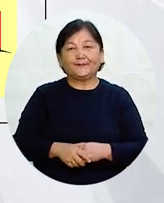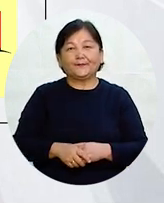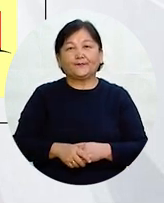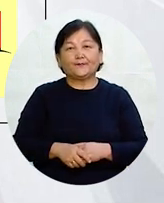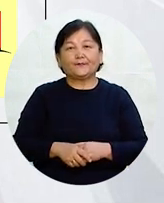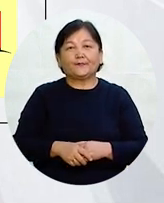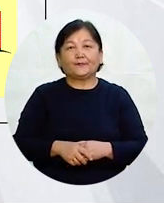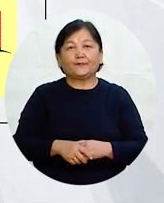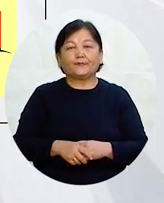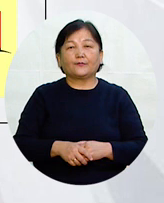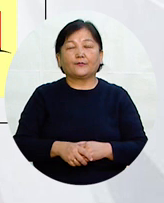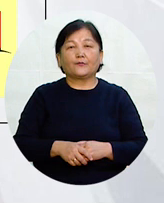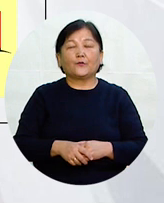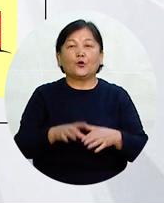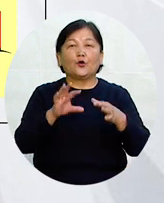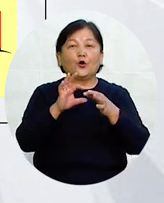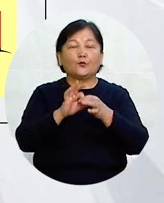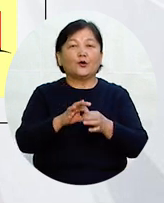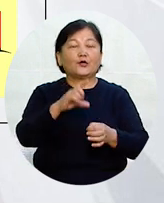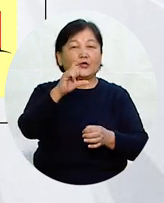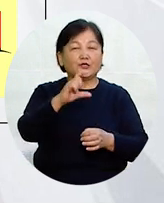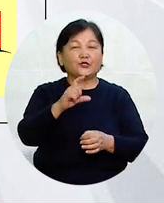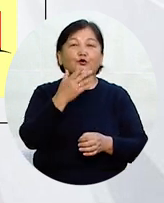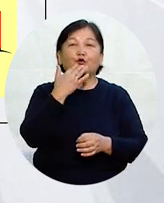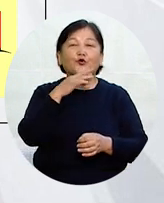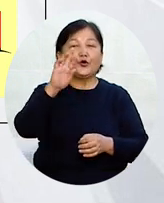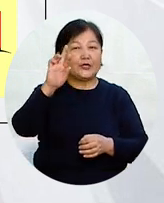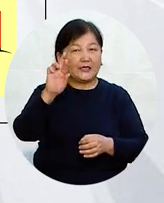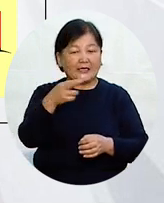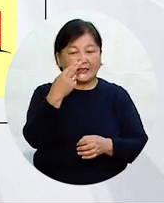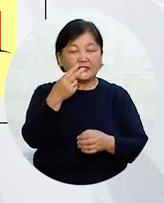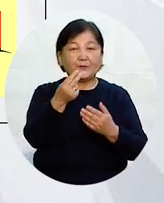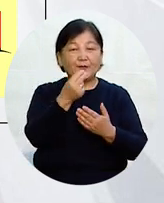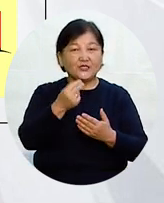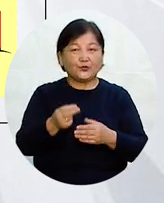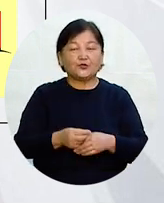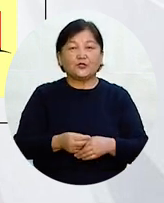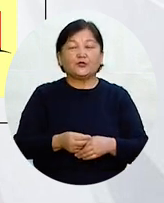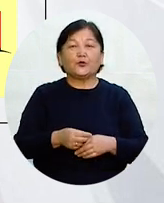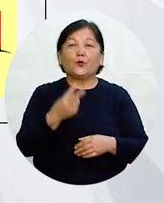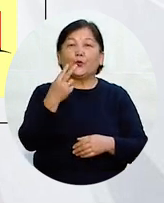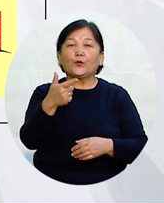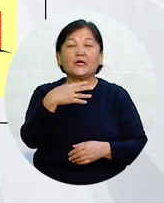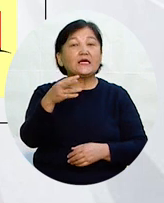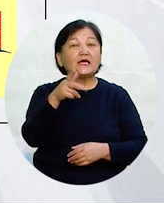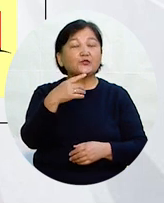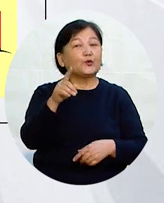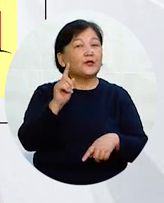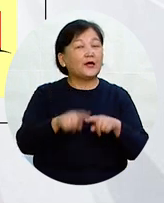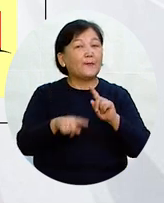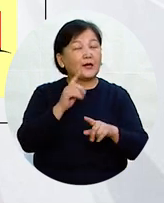За холбох хэсгийг өнгөөр ялгсан байгаа учраас үгийн язгуур нь юу? За ямар нөхцөл залгсан бэ нвэ